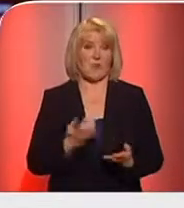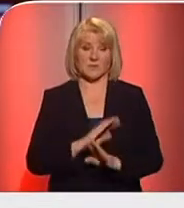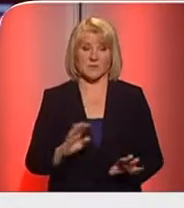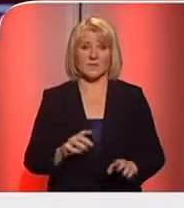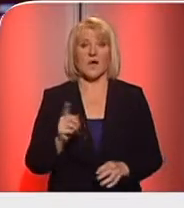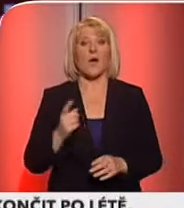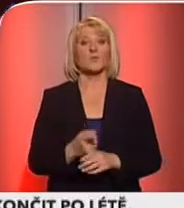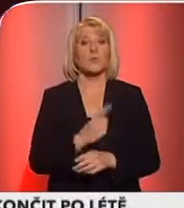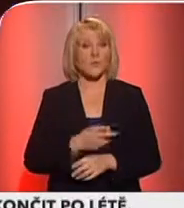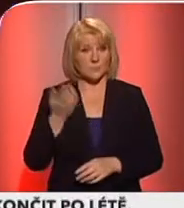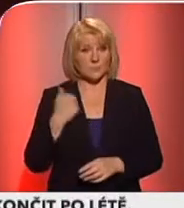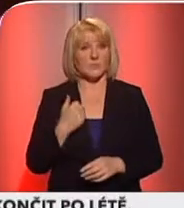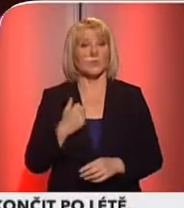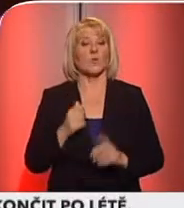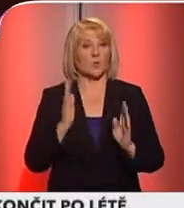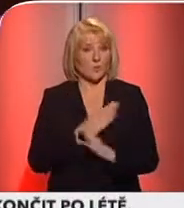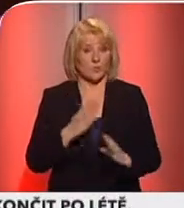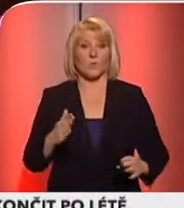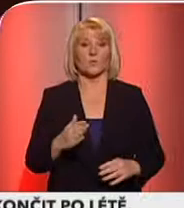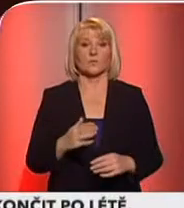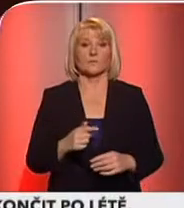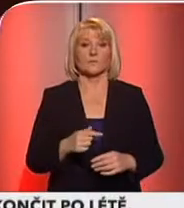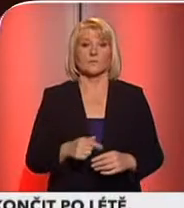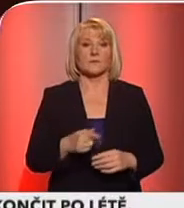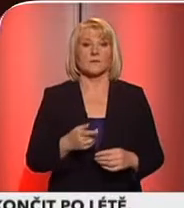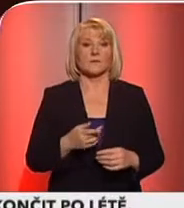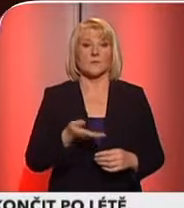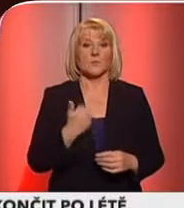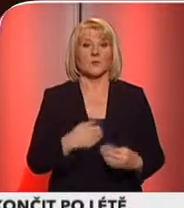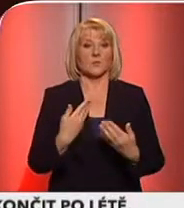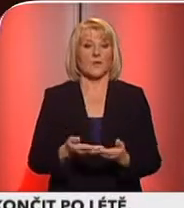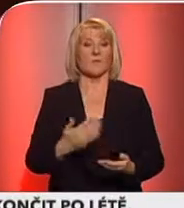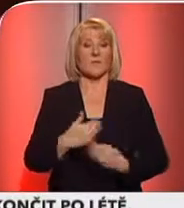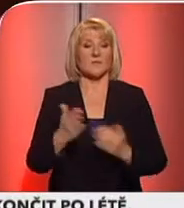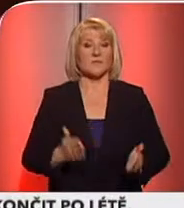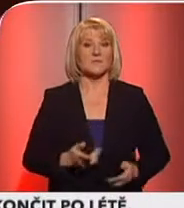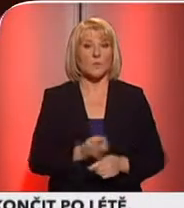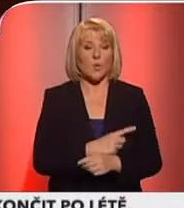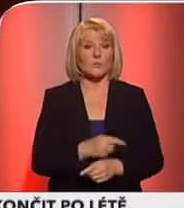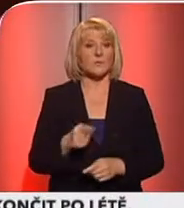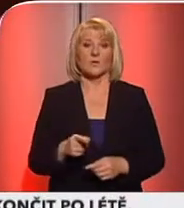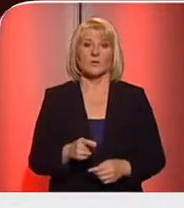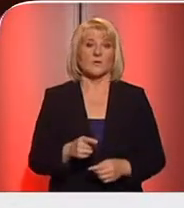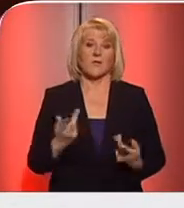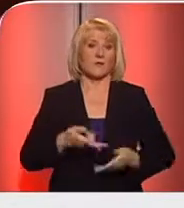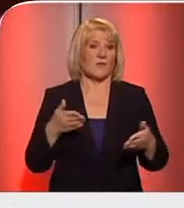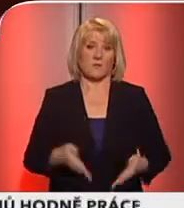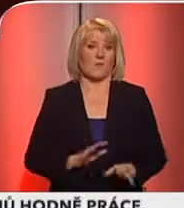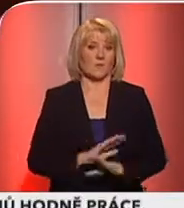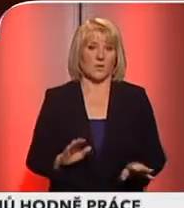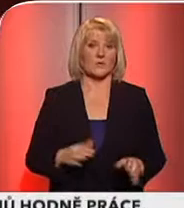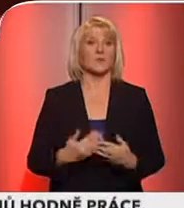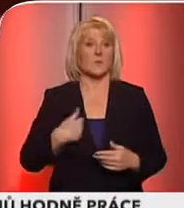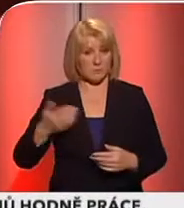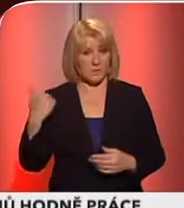soud rozhod, že to rozhodnutí, které podal ten městský soud, bylo nelegitimní, nebo nelegální, že jsme měli